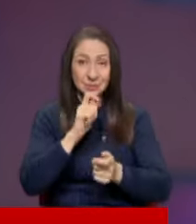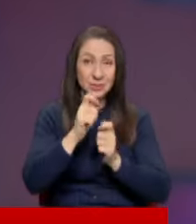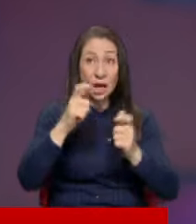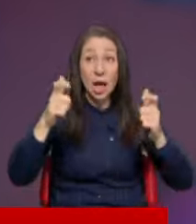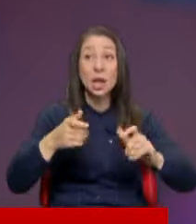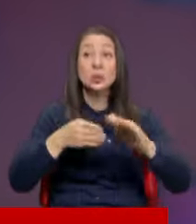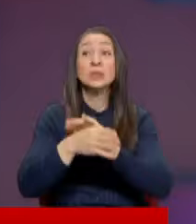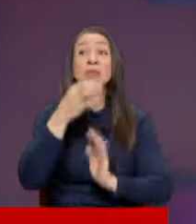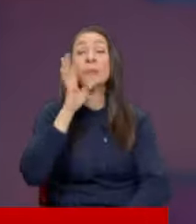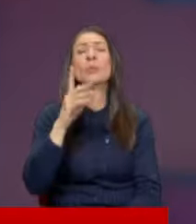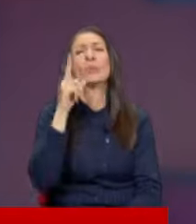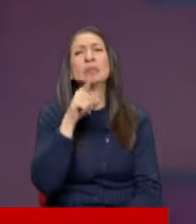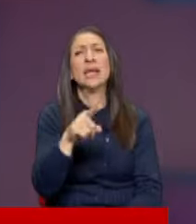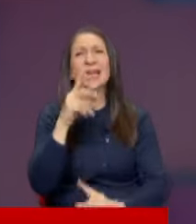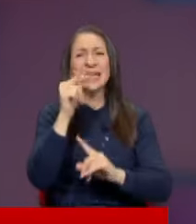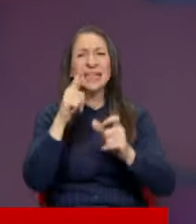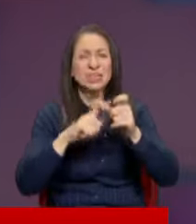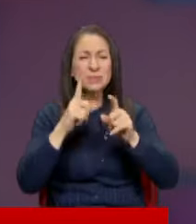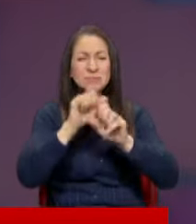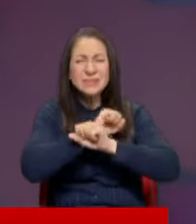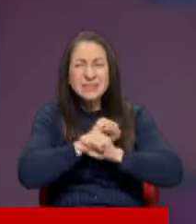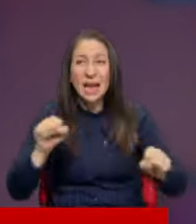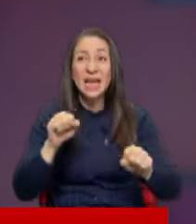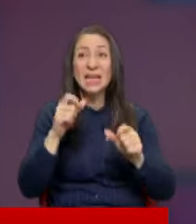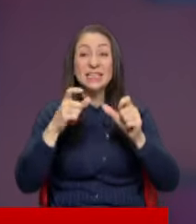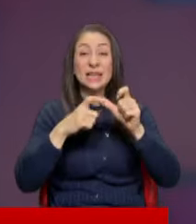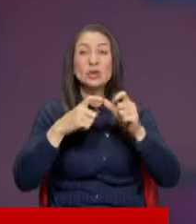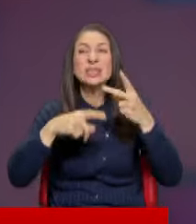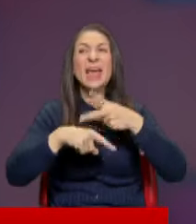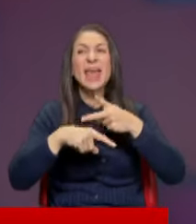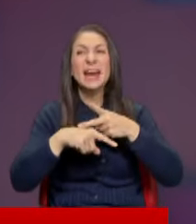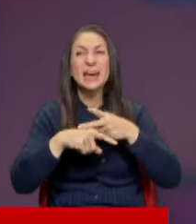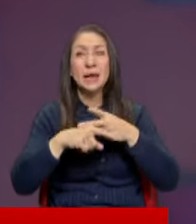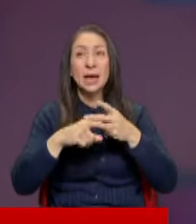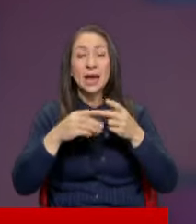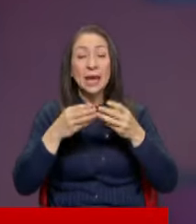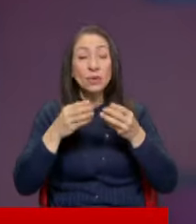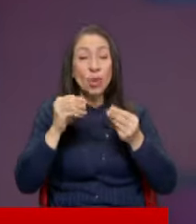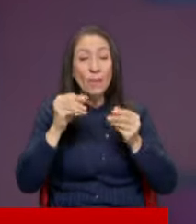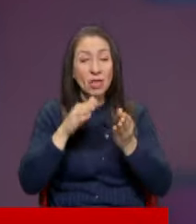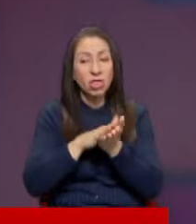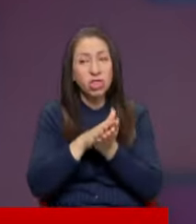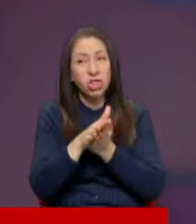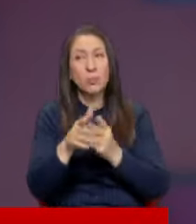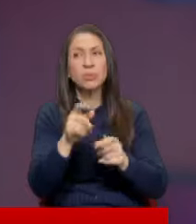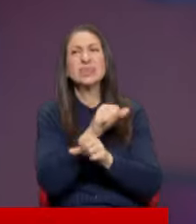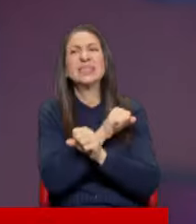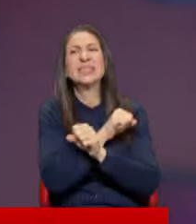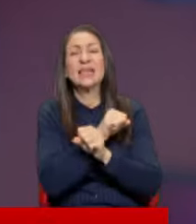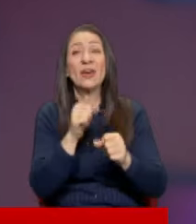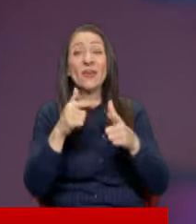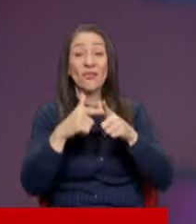yanaştırmak Dolayısıyla İliş bir faciadır Siyanür kayması faciası dır bu facia